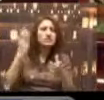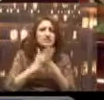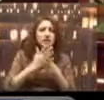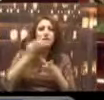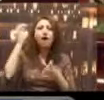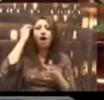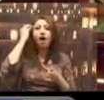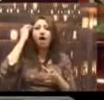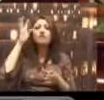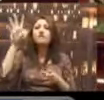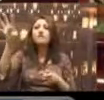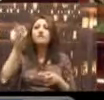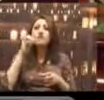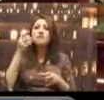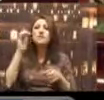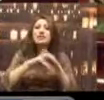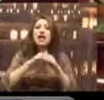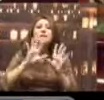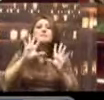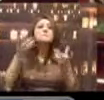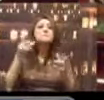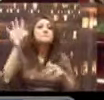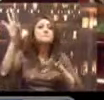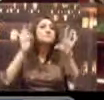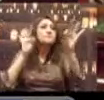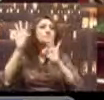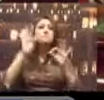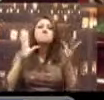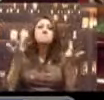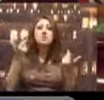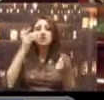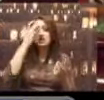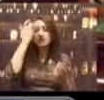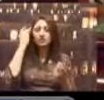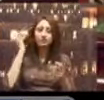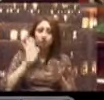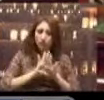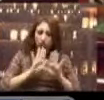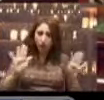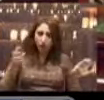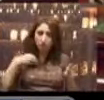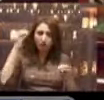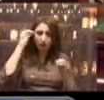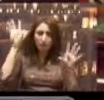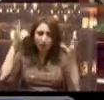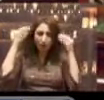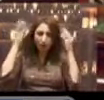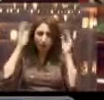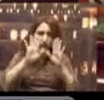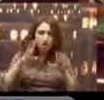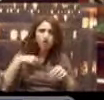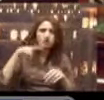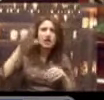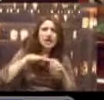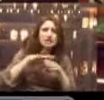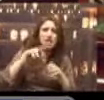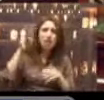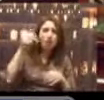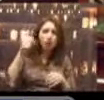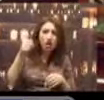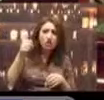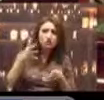الاعلام برضو ساعات ما بيبقاش يعني بيتحرى الدقه الكافيه يعني. صحيح. وبعد كده باخد بتوسم في البني ادم اللي قدامي خير،